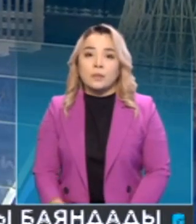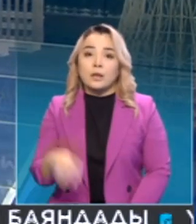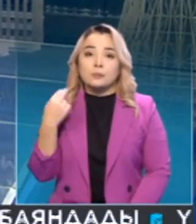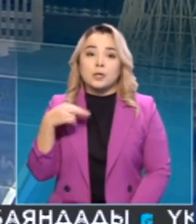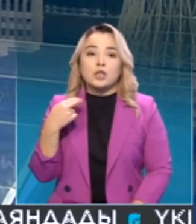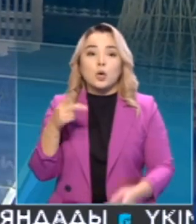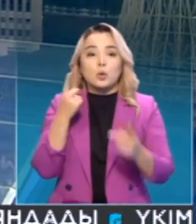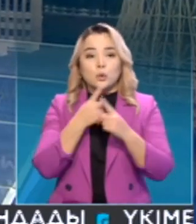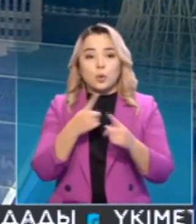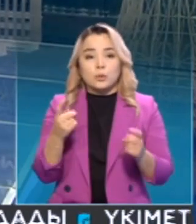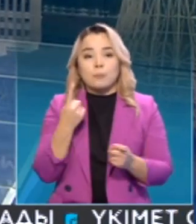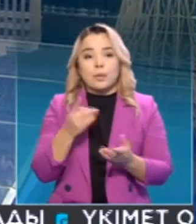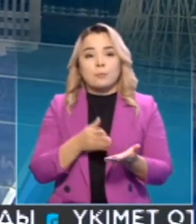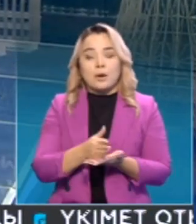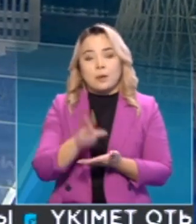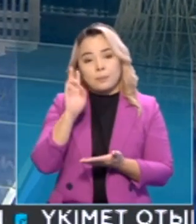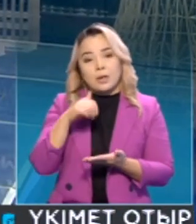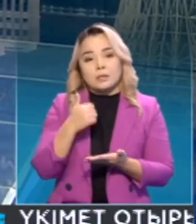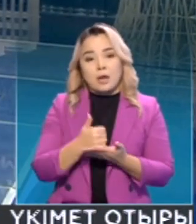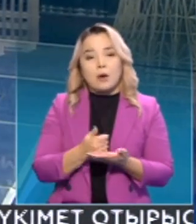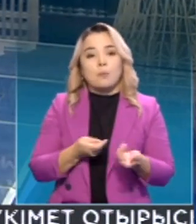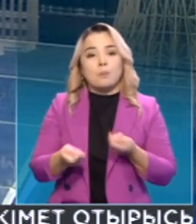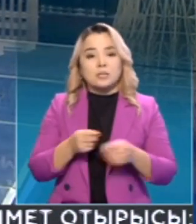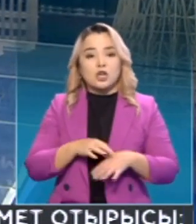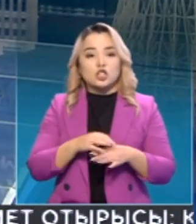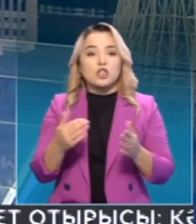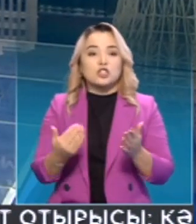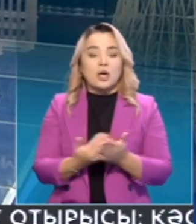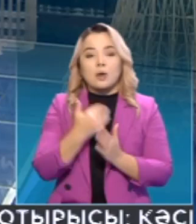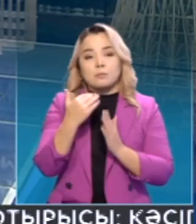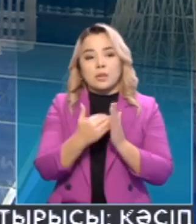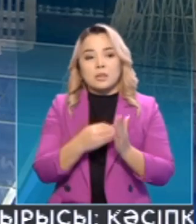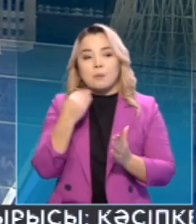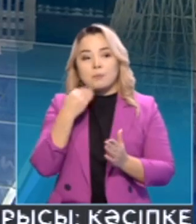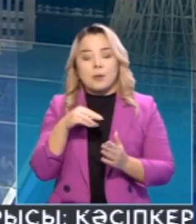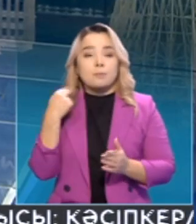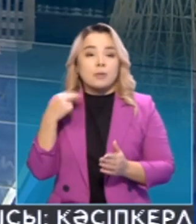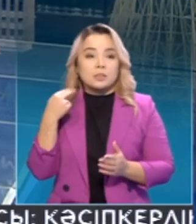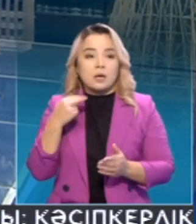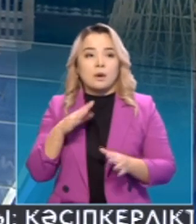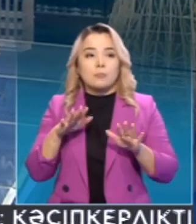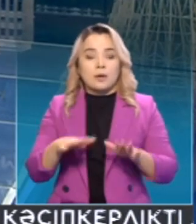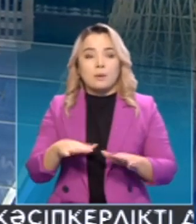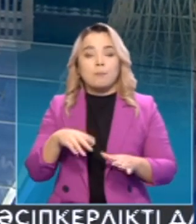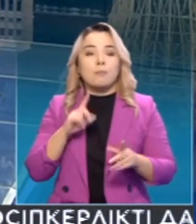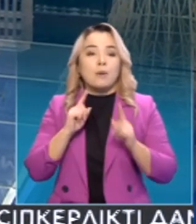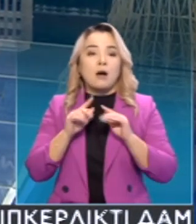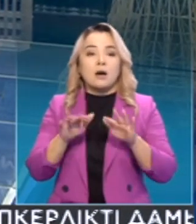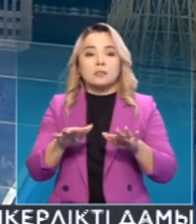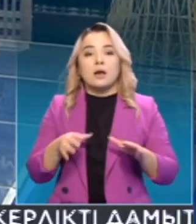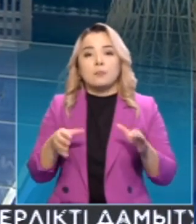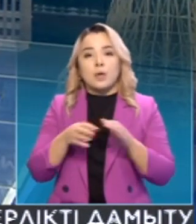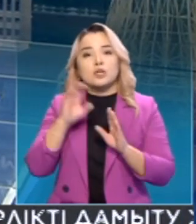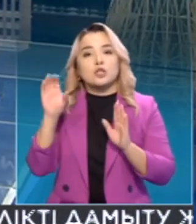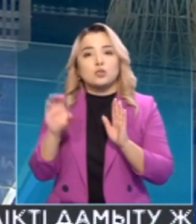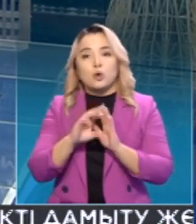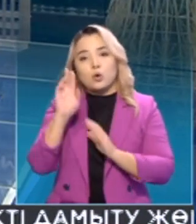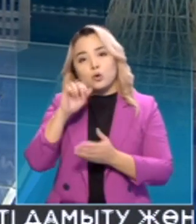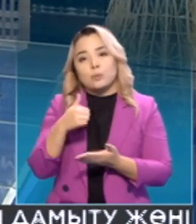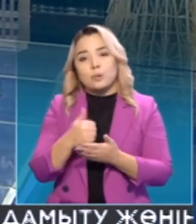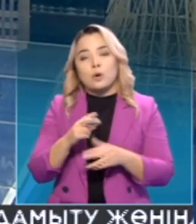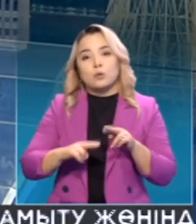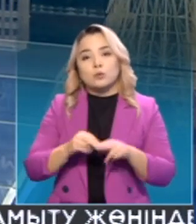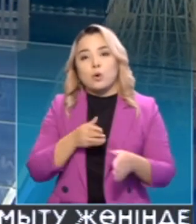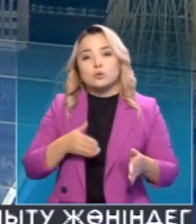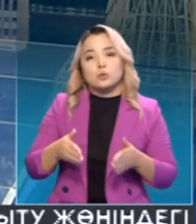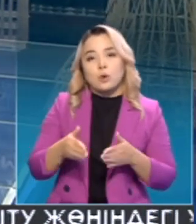Президент жолдауының бір бағыты мемлекеттік басқарудың жаңа жүйесі. Мықты президент, ықпалды парламент, естуші үкімет құру жолындағы мемлекет